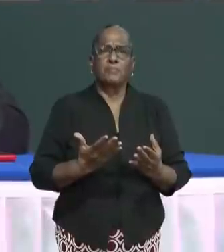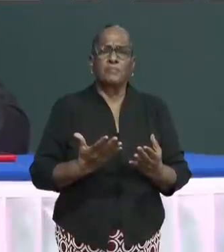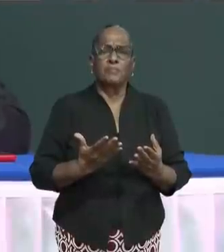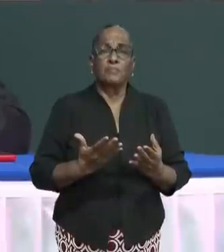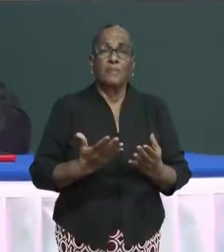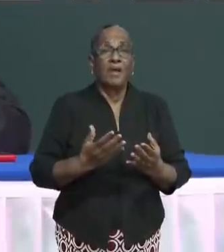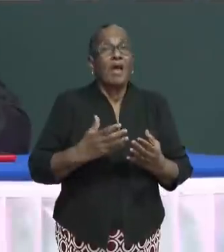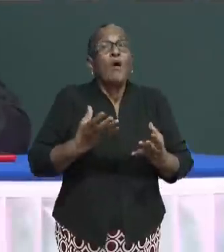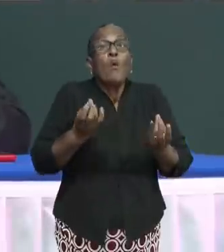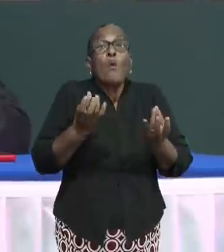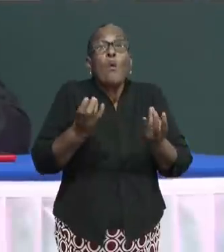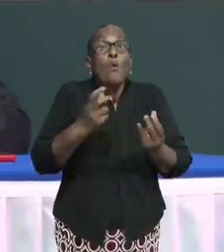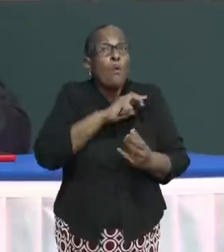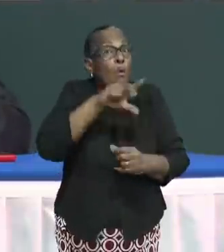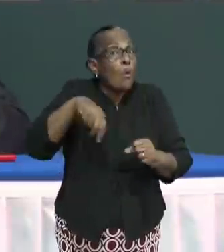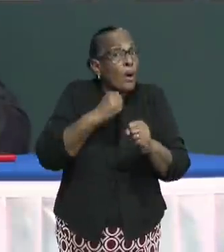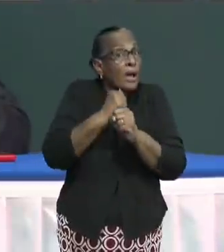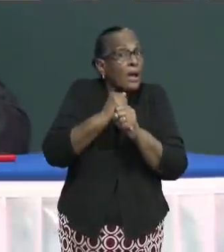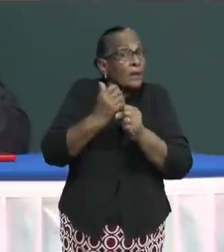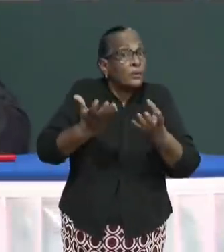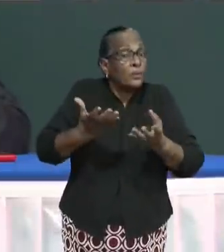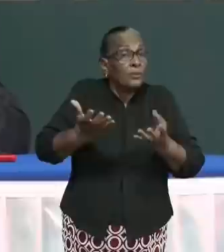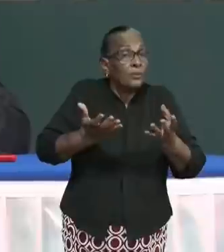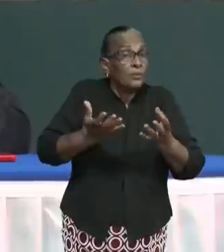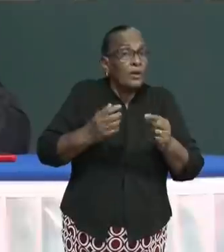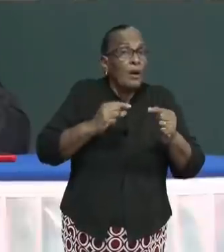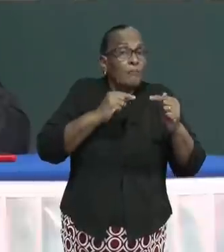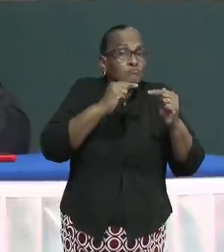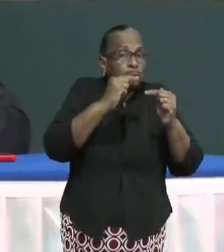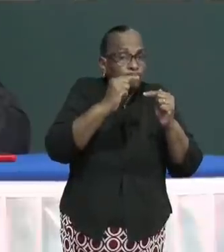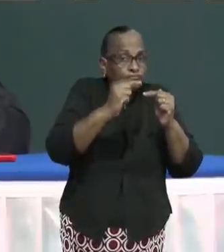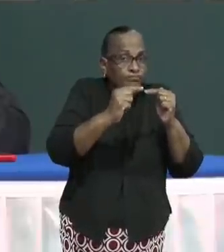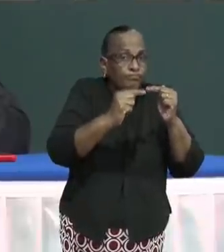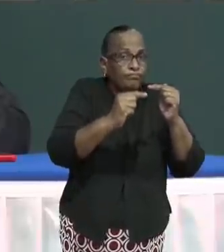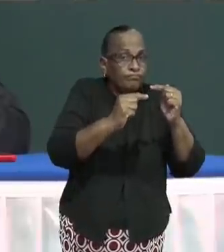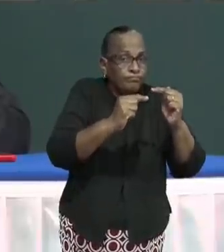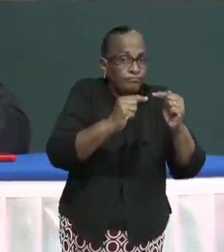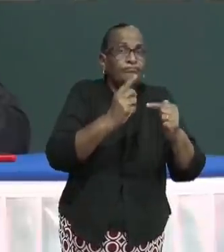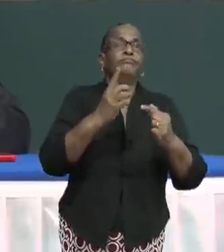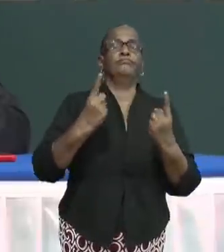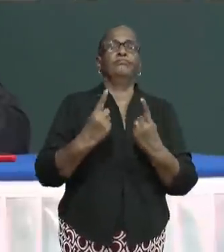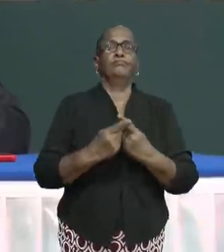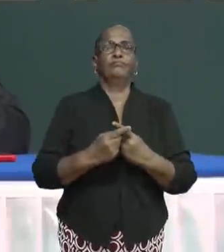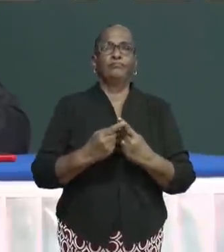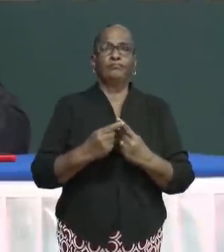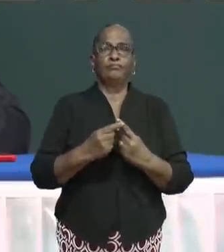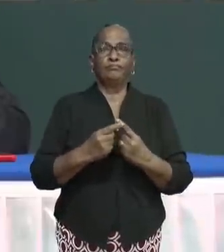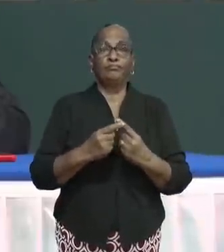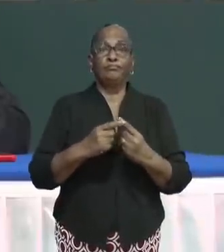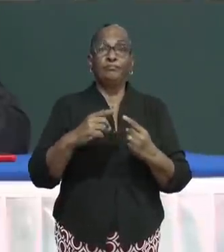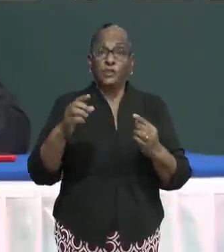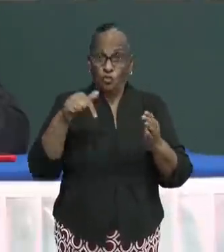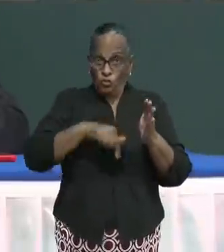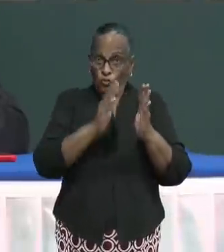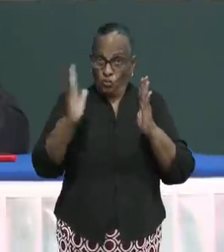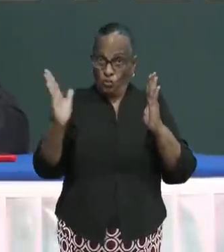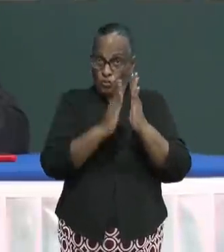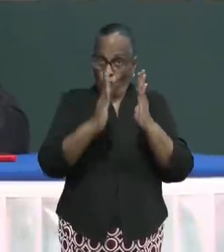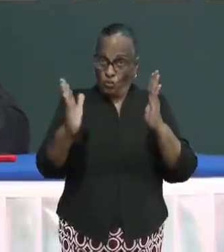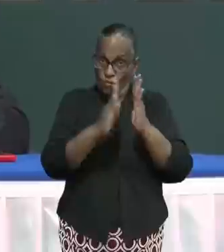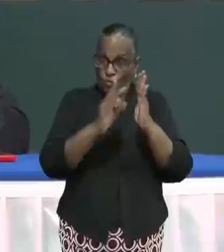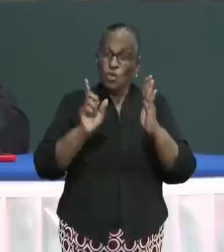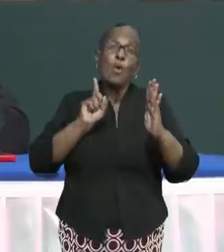En fawo du dati no, a procedura de asfola. In a periode vanaf